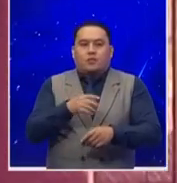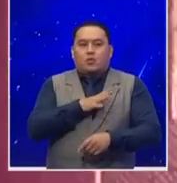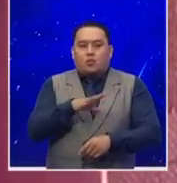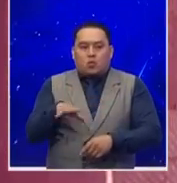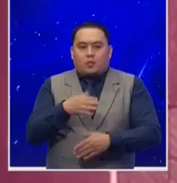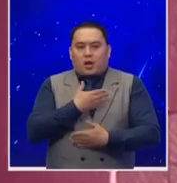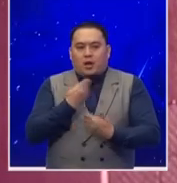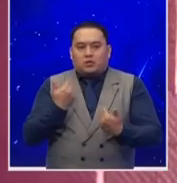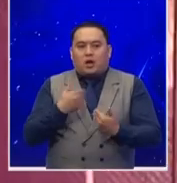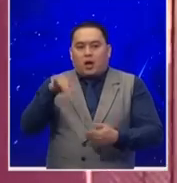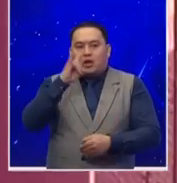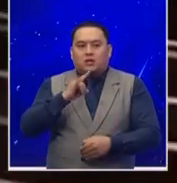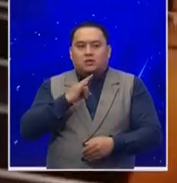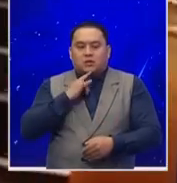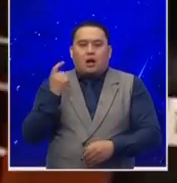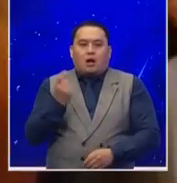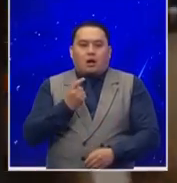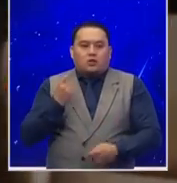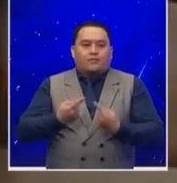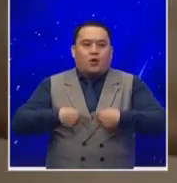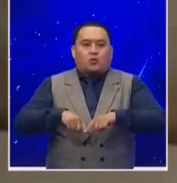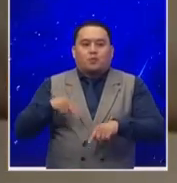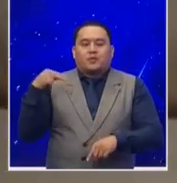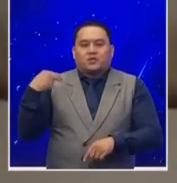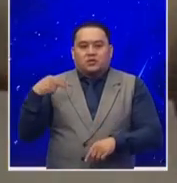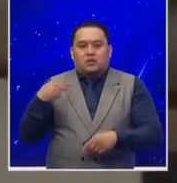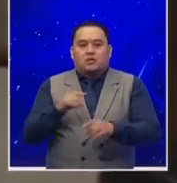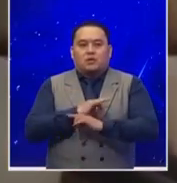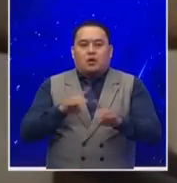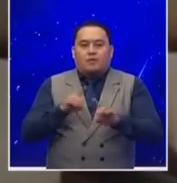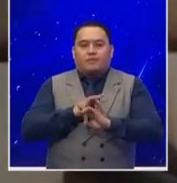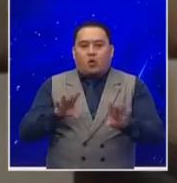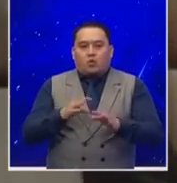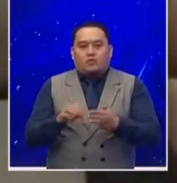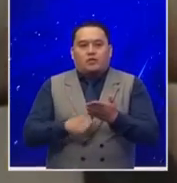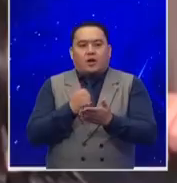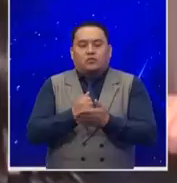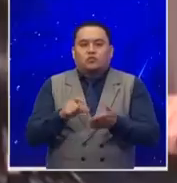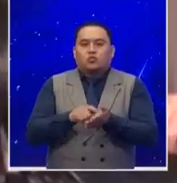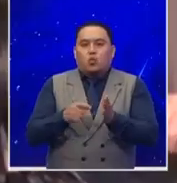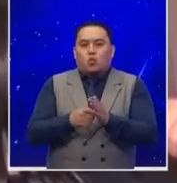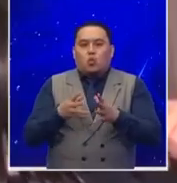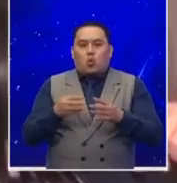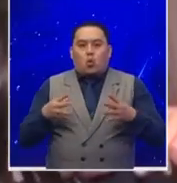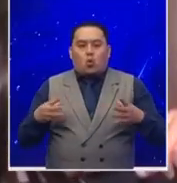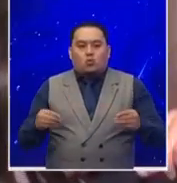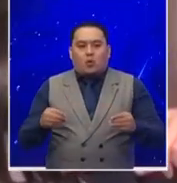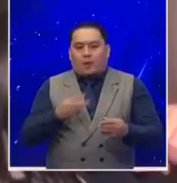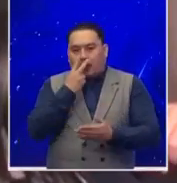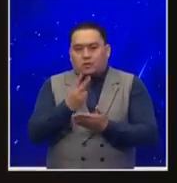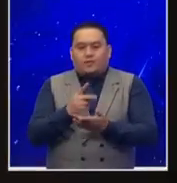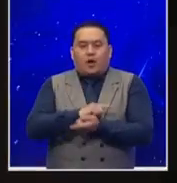болмауы. Елдегі кинотеатрлар иелері қауымдастығы президентінің айтуынша, Голливудтың негізгі студиялары көктемгі премьераларды